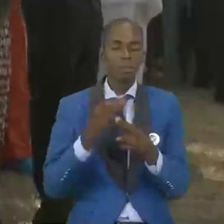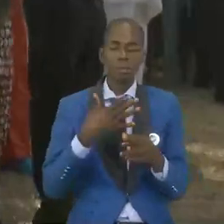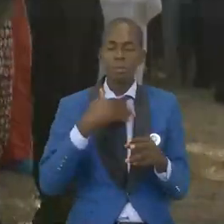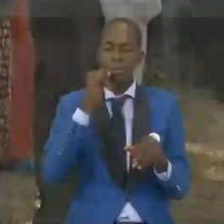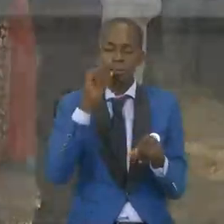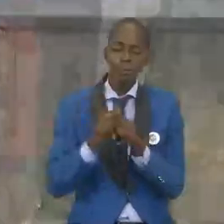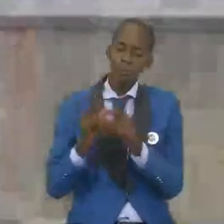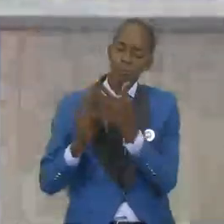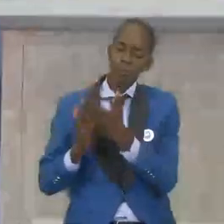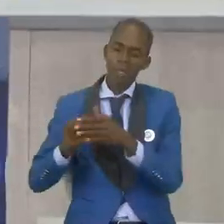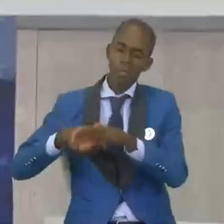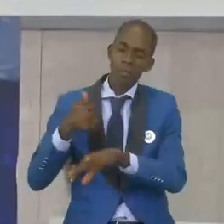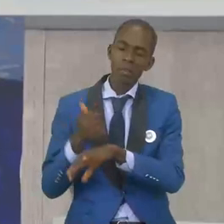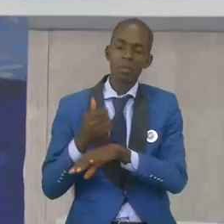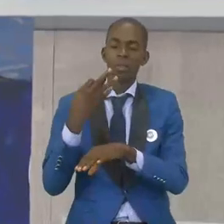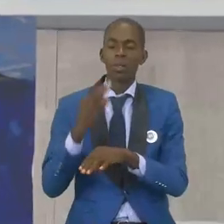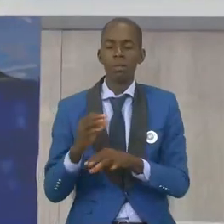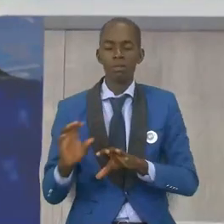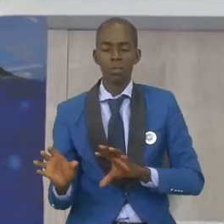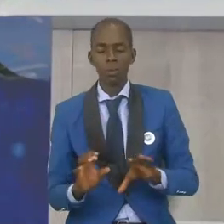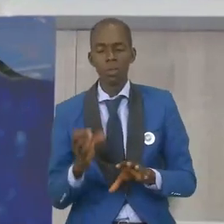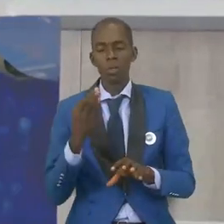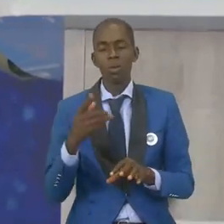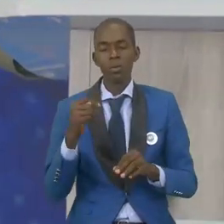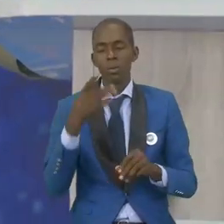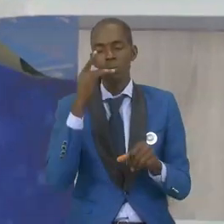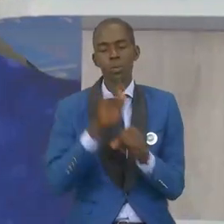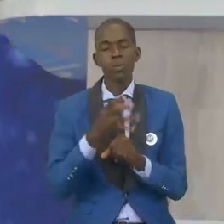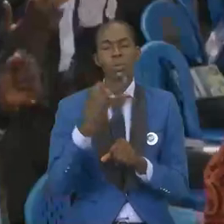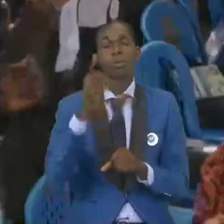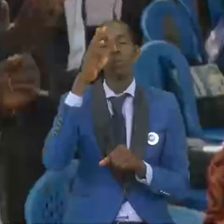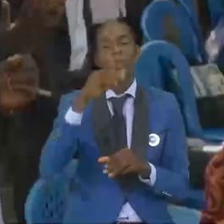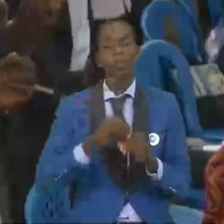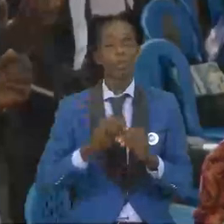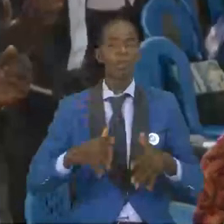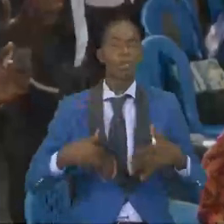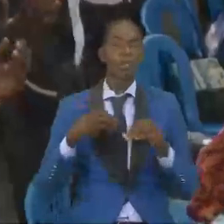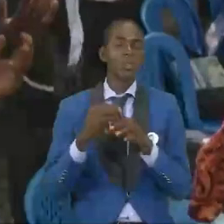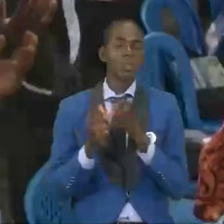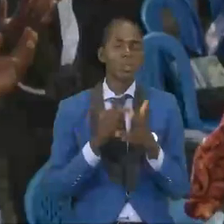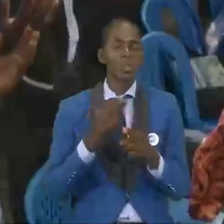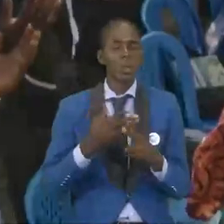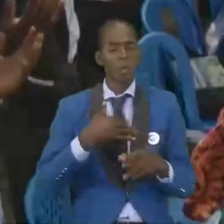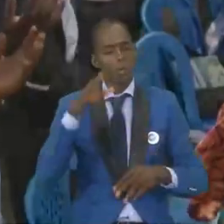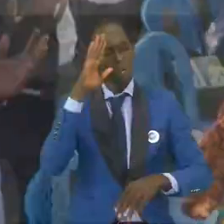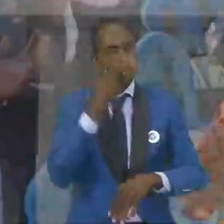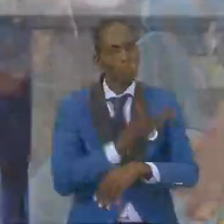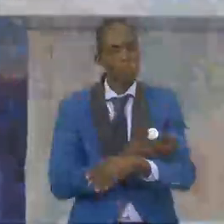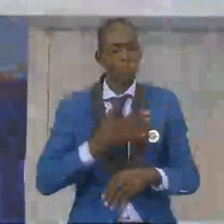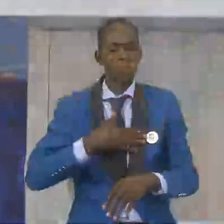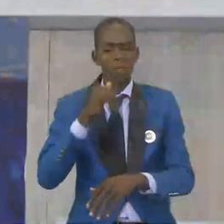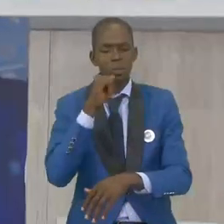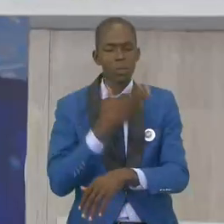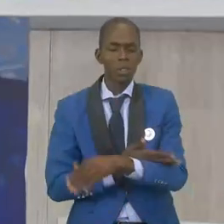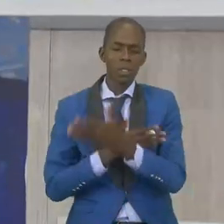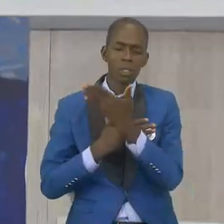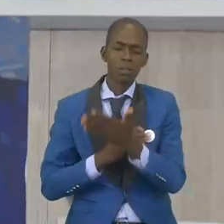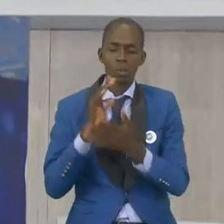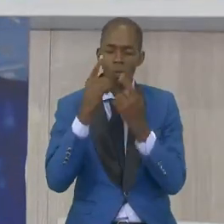de la puissance des promesses de Dieu dans ta vie. Ma soeur là-bas, confirmation, accomplissement de la promesse de Dieu dans ta